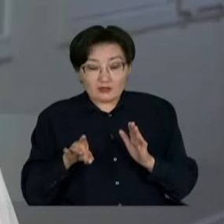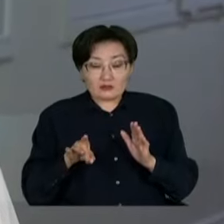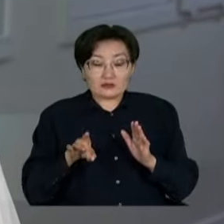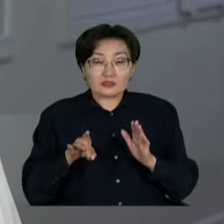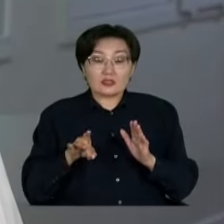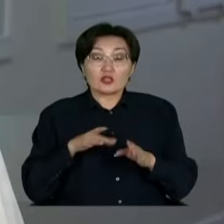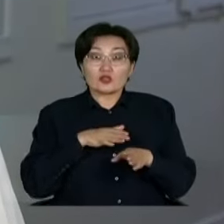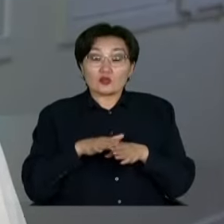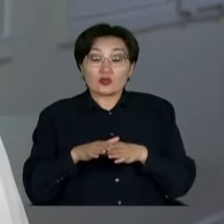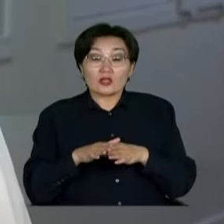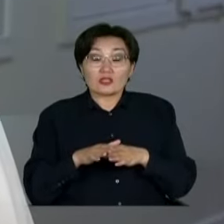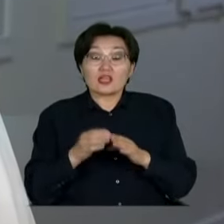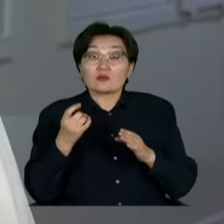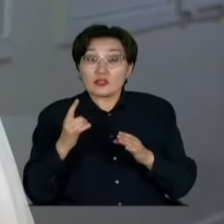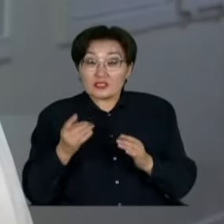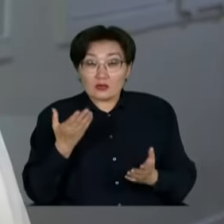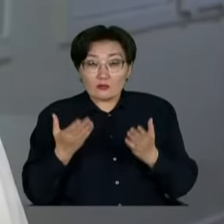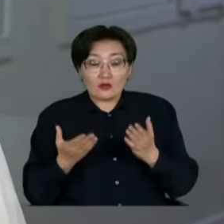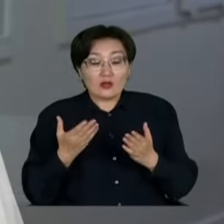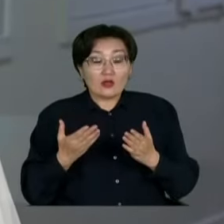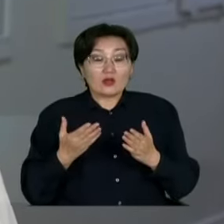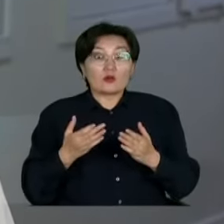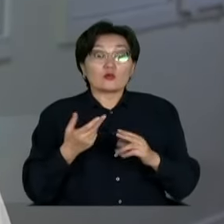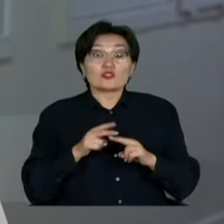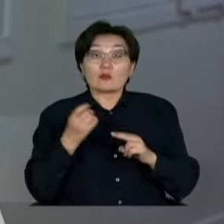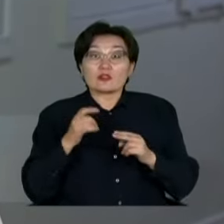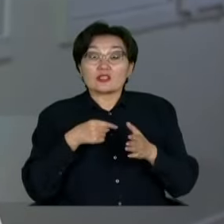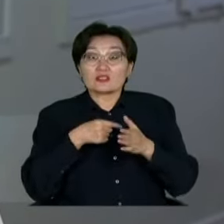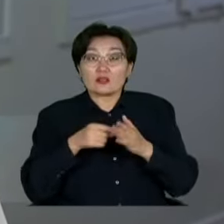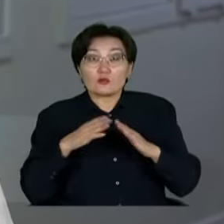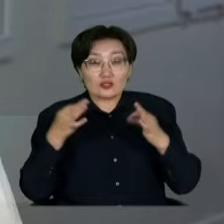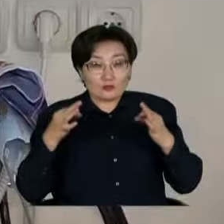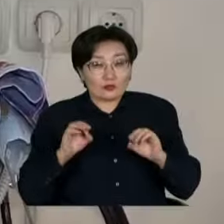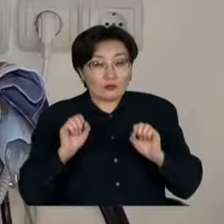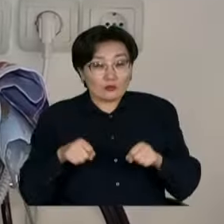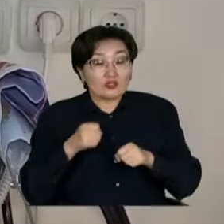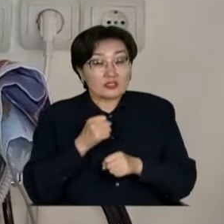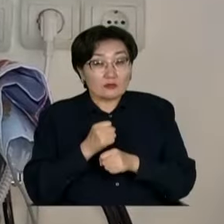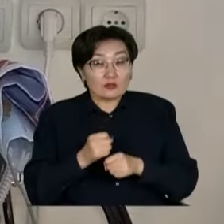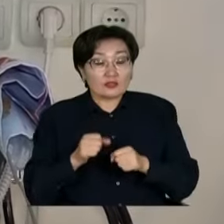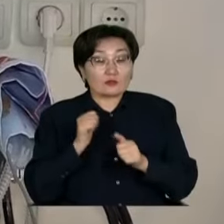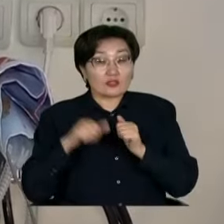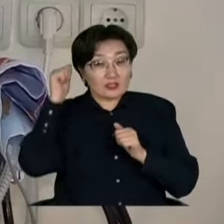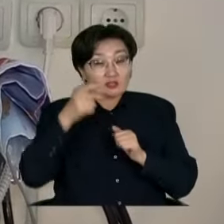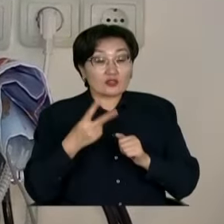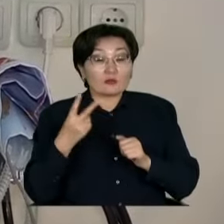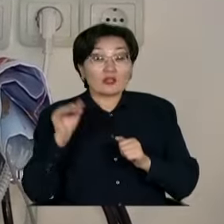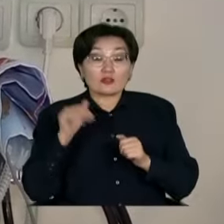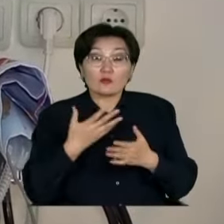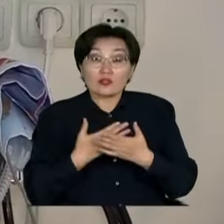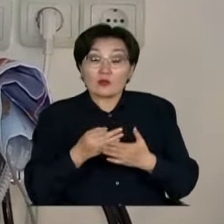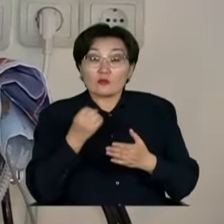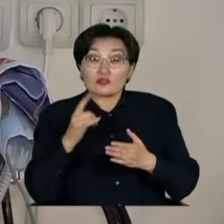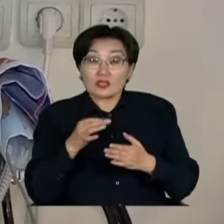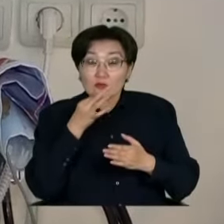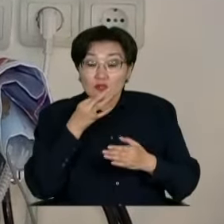толған кезде біз оларды шығаруға мүмкіншілік жасаймыз. Елімізде жыл сайын 22 мыңға жоқ бала мерзімнен